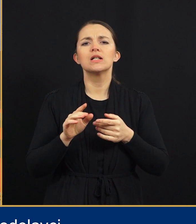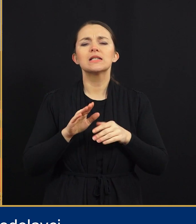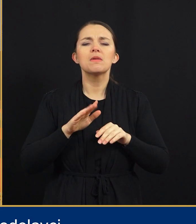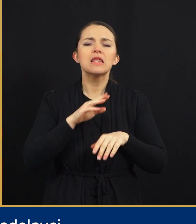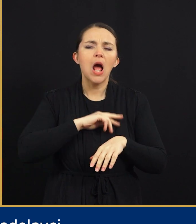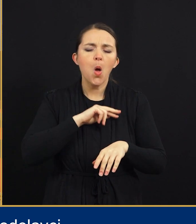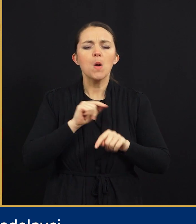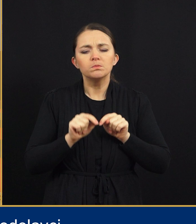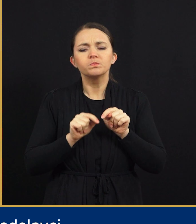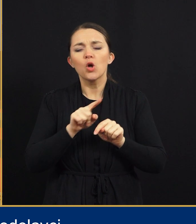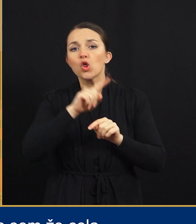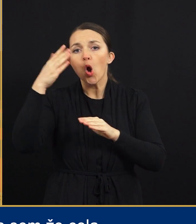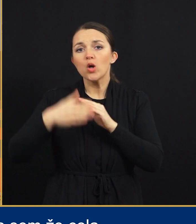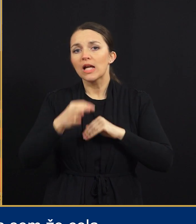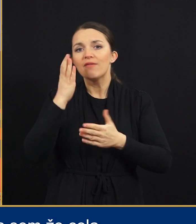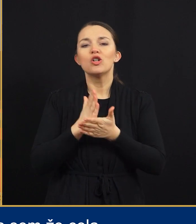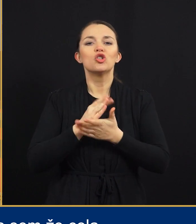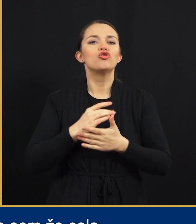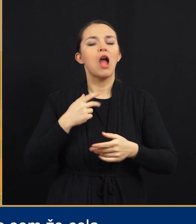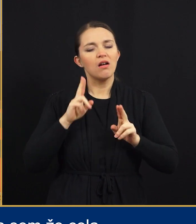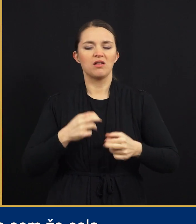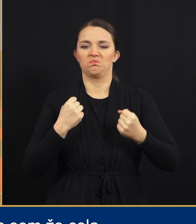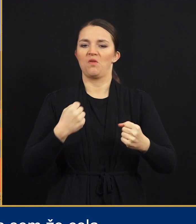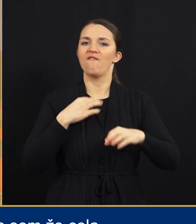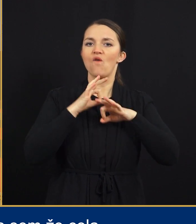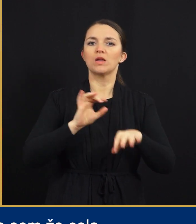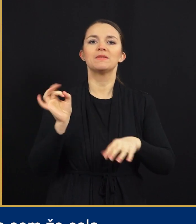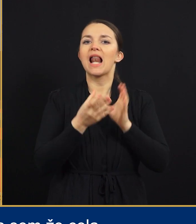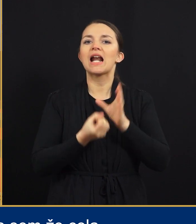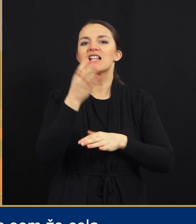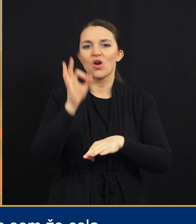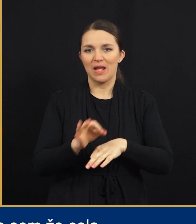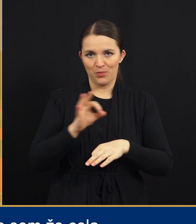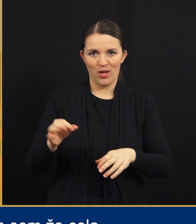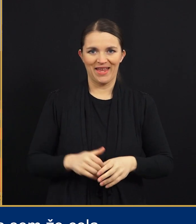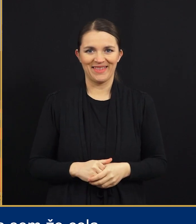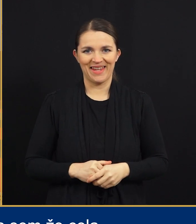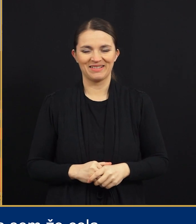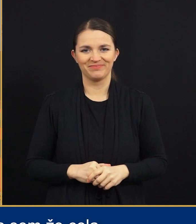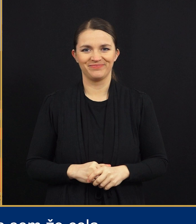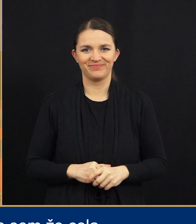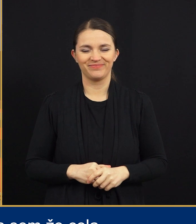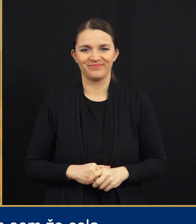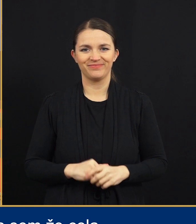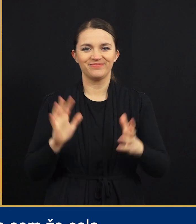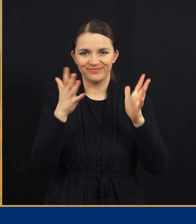z majhnimi, preprostimi taski in potem do konca dneva sem že cela carka in vodim cele razvojne